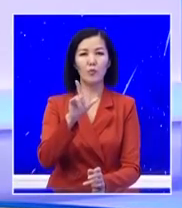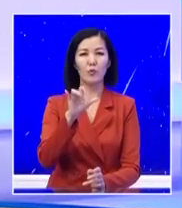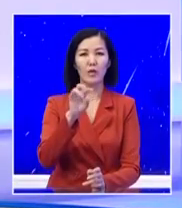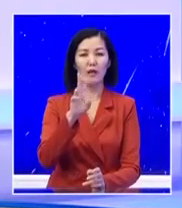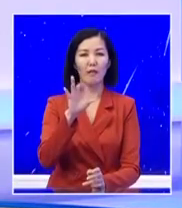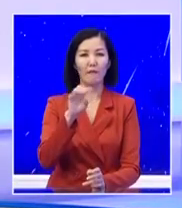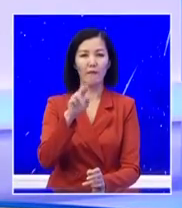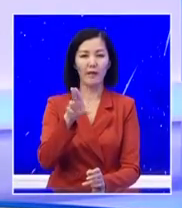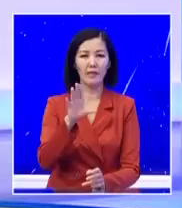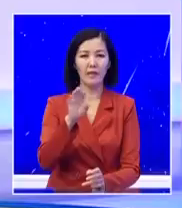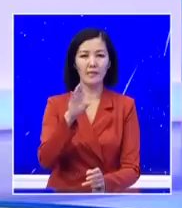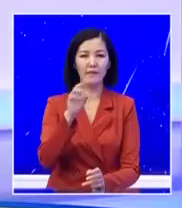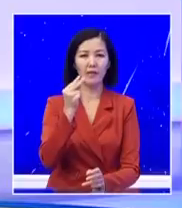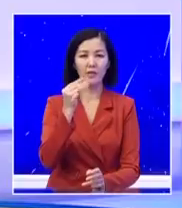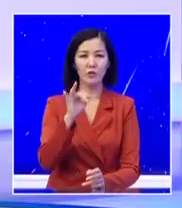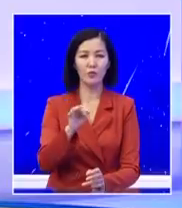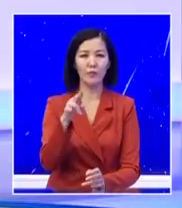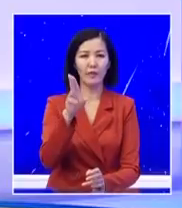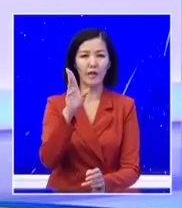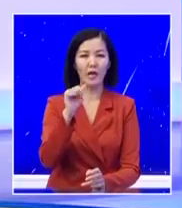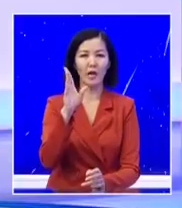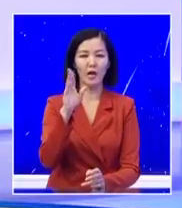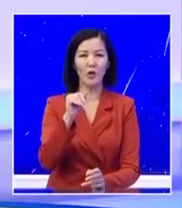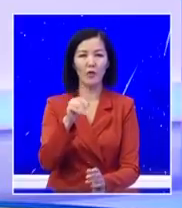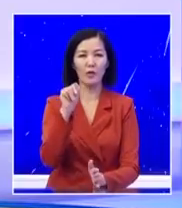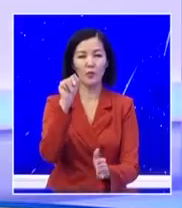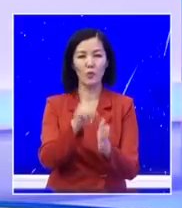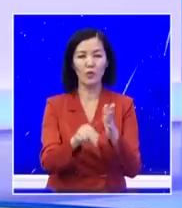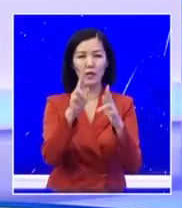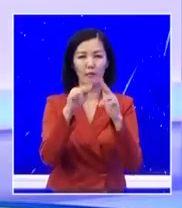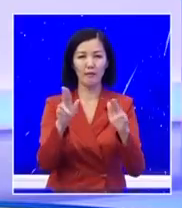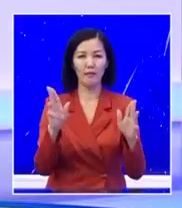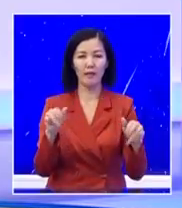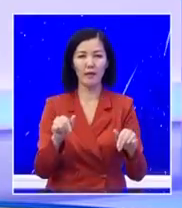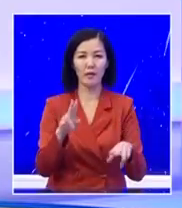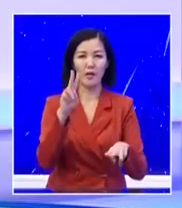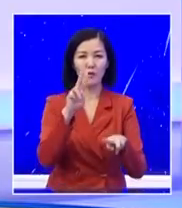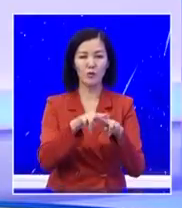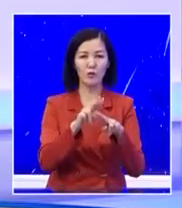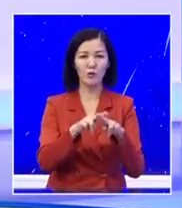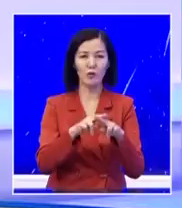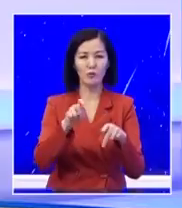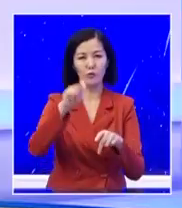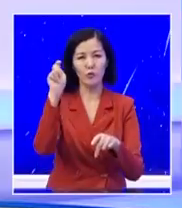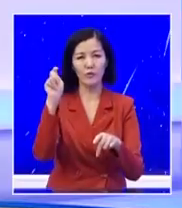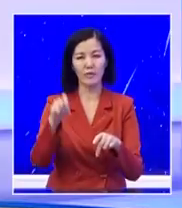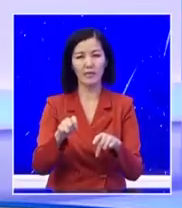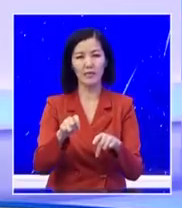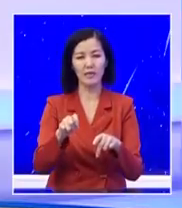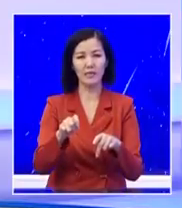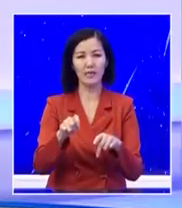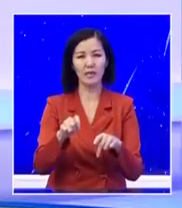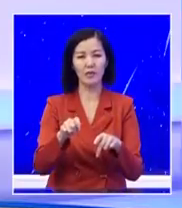Бухенвальд, Освенцум, Дахау – бұл нацистік өлім лагерлері. Бұрынғы тұтқындар үшін соғыс қасіретін еске түсіретін мекен. Осы